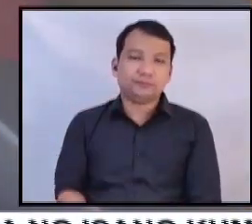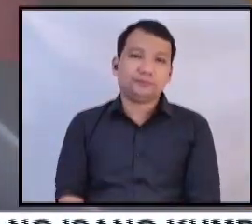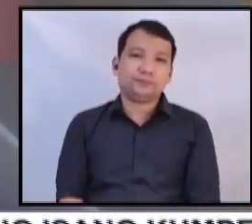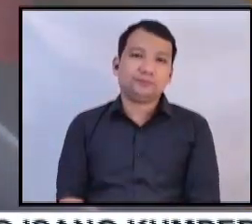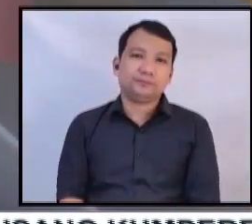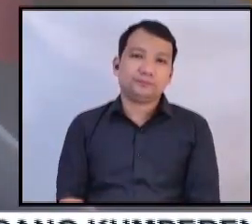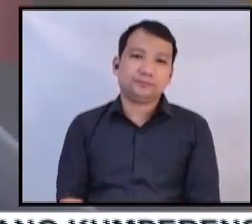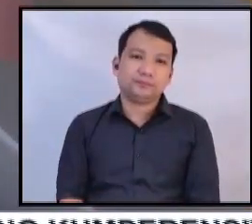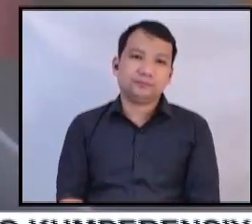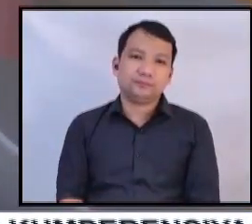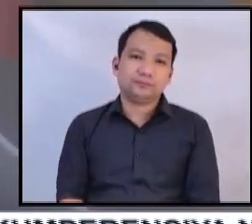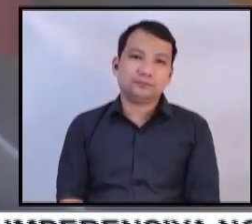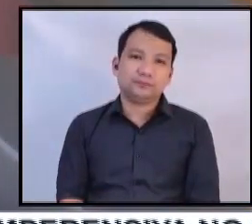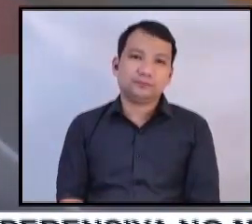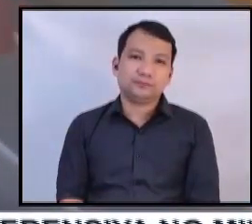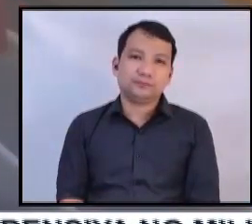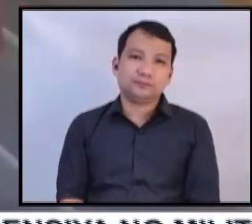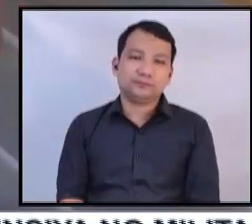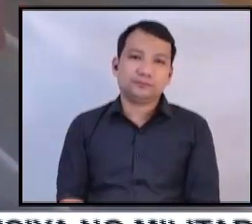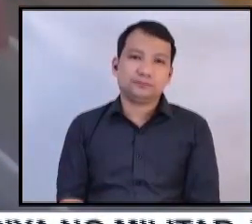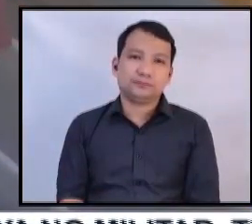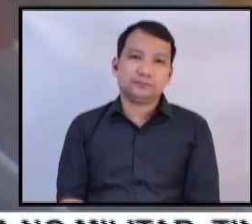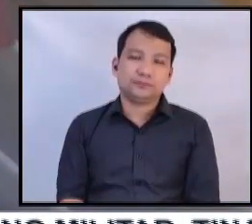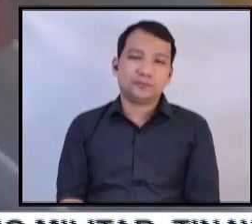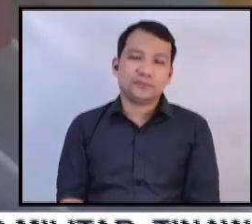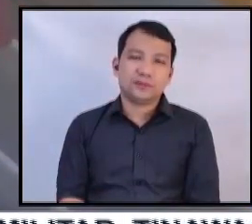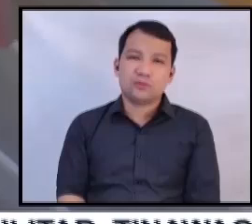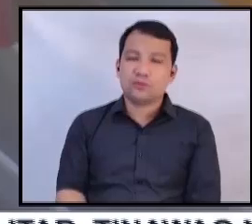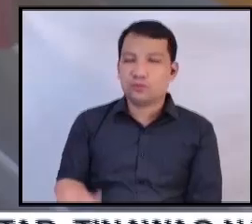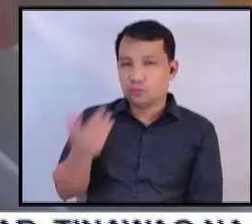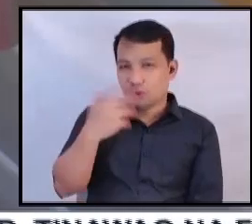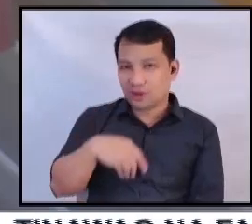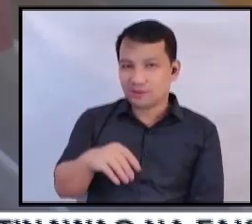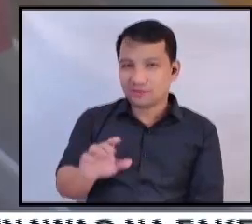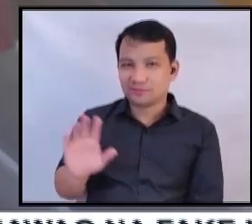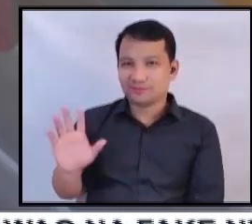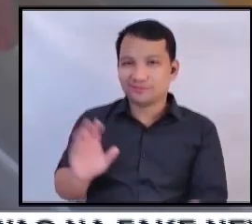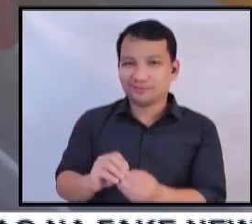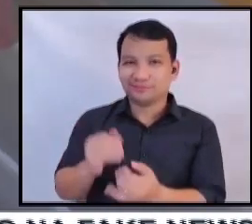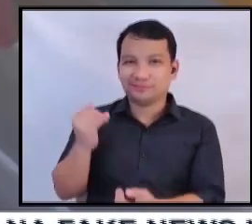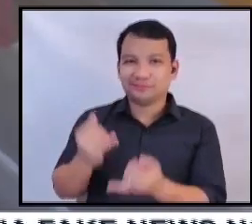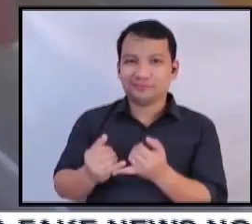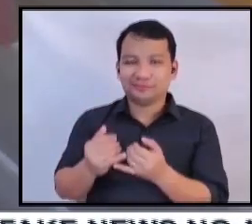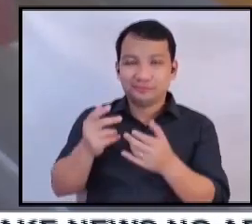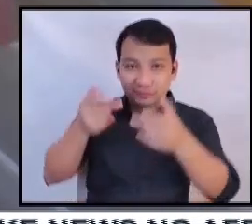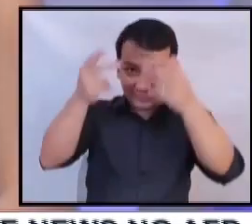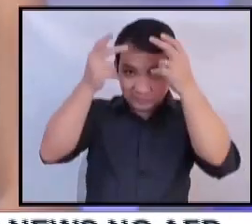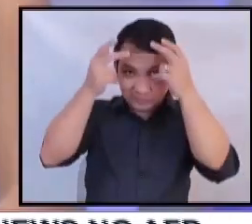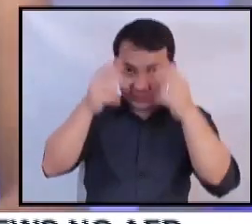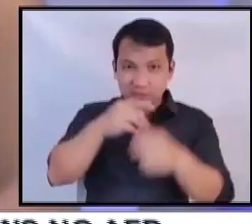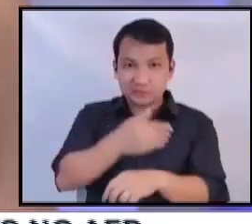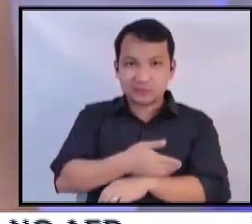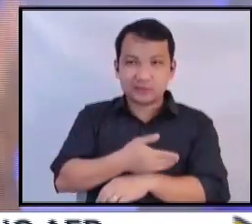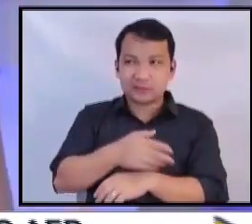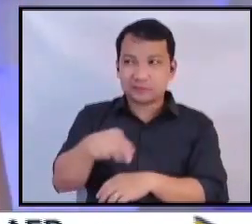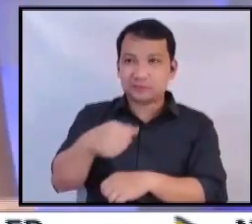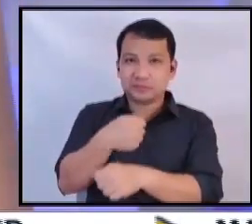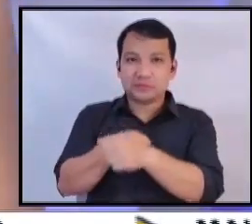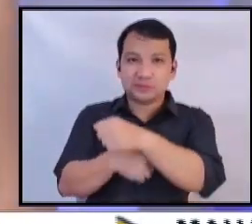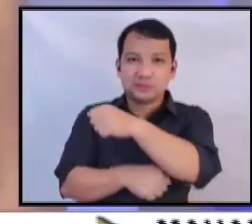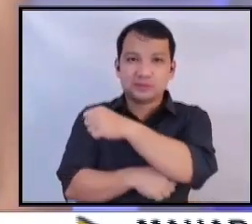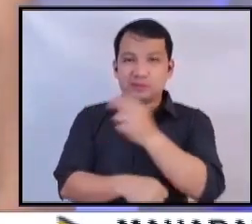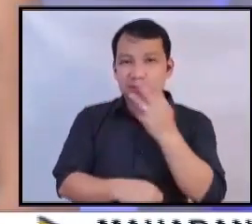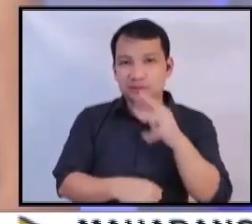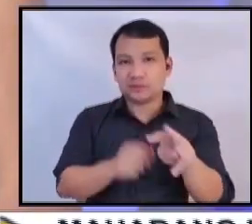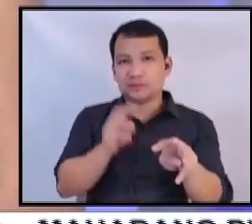morning, Rise and Shine. Alam mo, ang gaganda kasi last coronation night, syempre sa stage ko lang kayo napanood, pero napakagaganda nyo